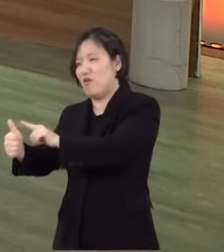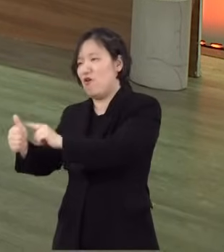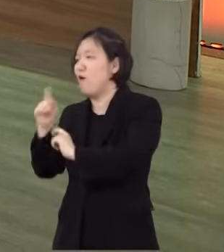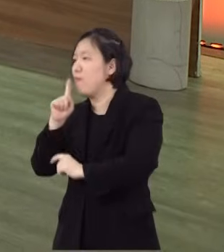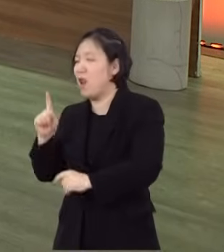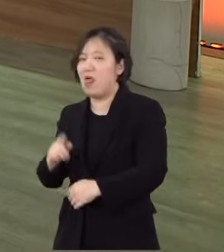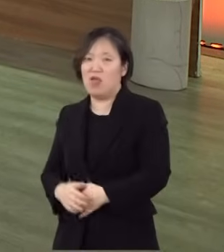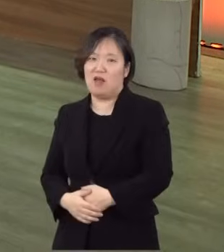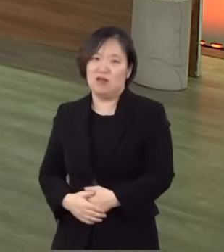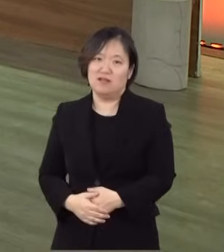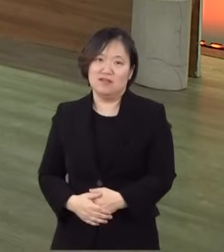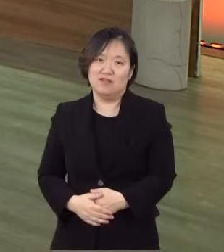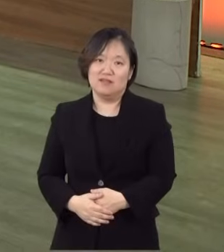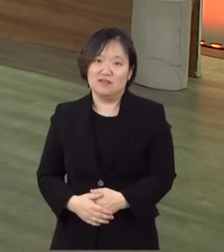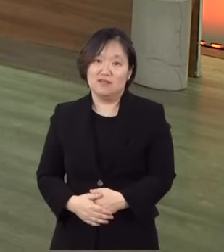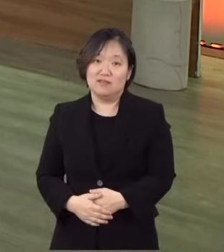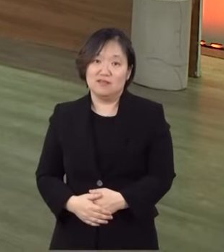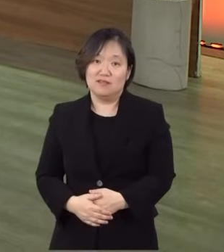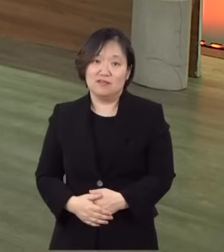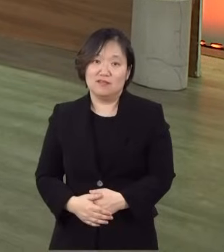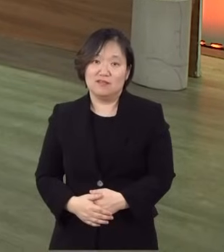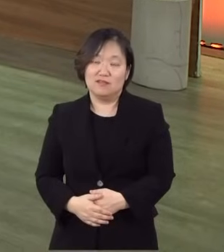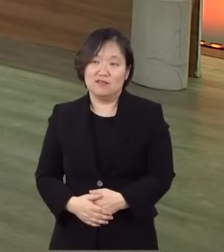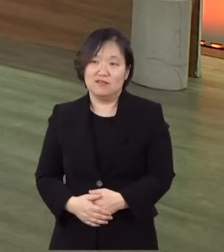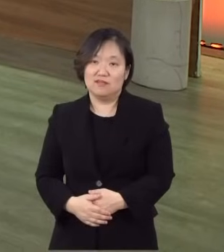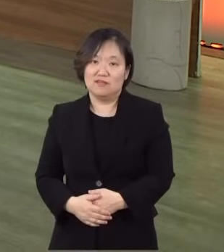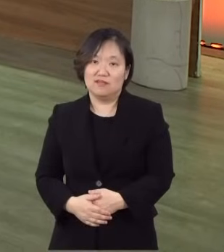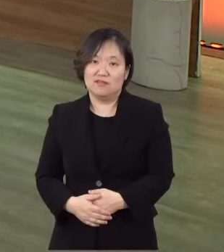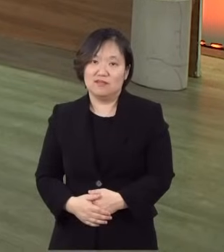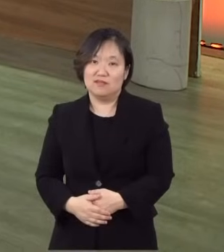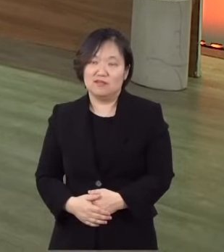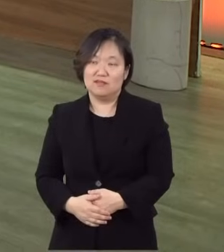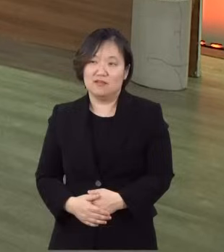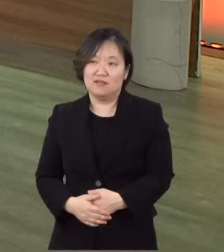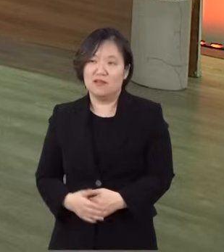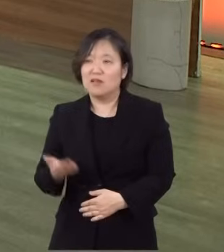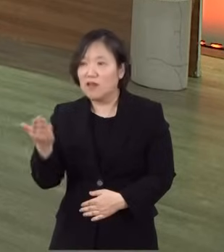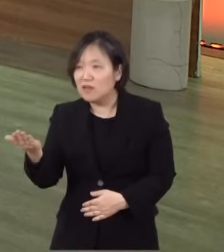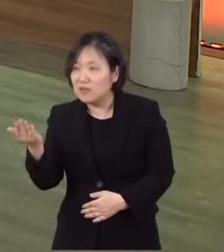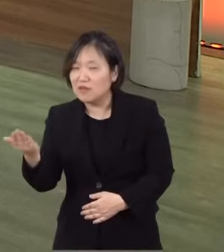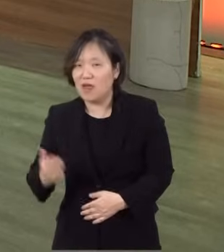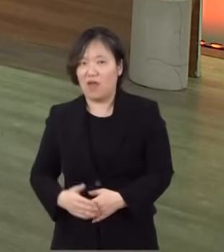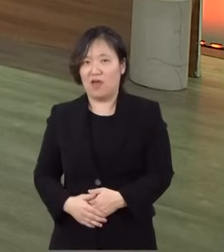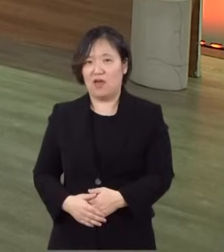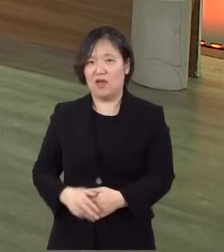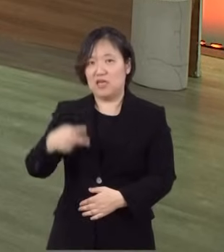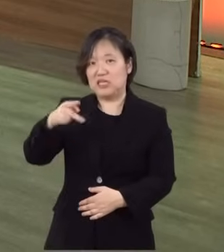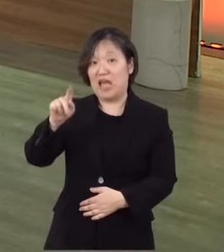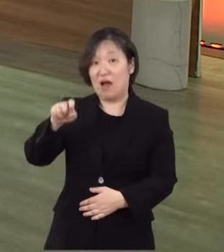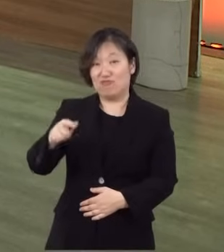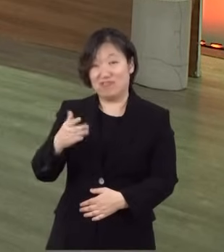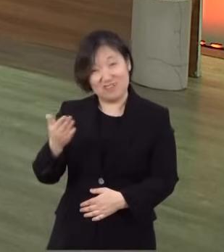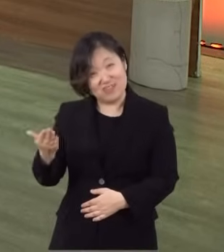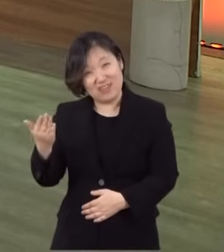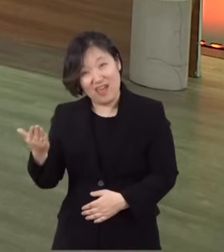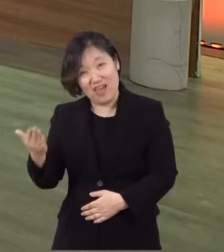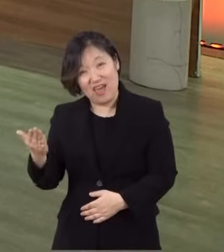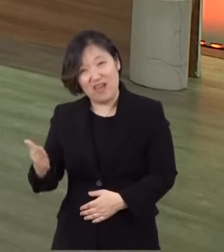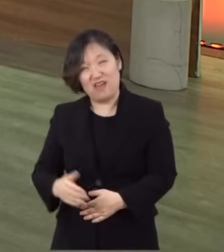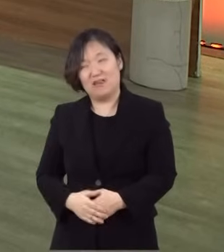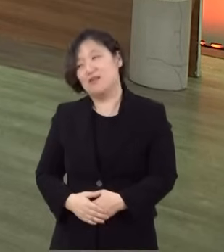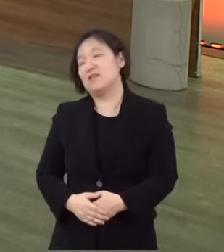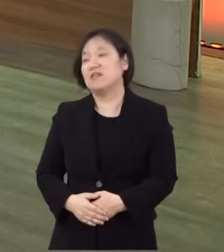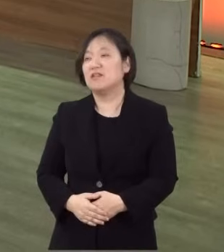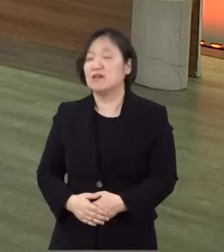얘기합니다 이 다른 뱃사공이 출가자 이어 사은이시여